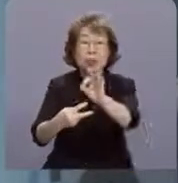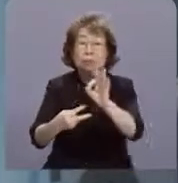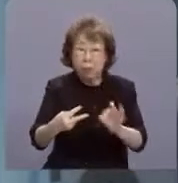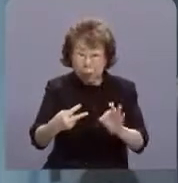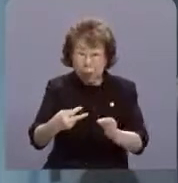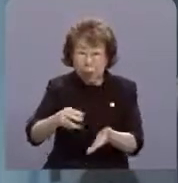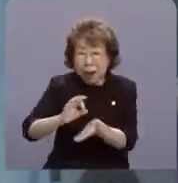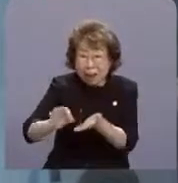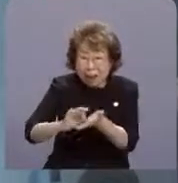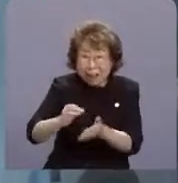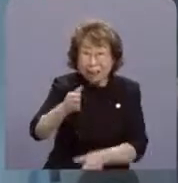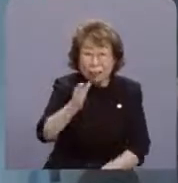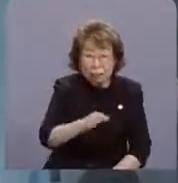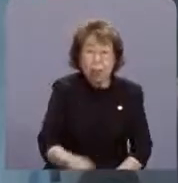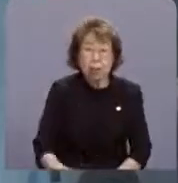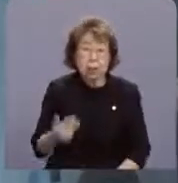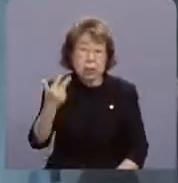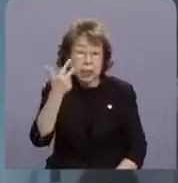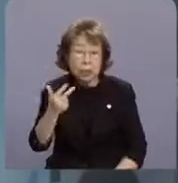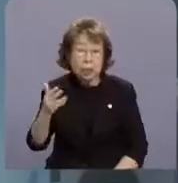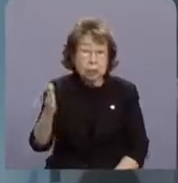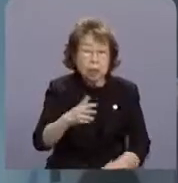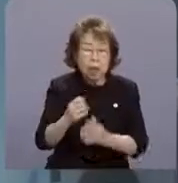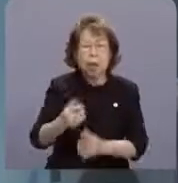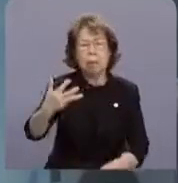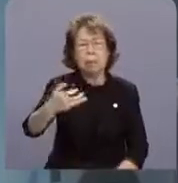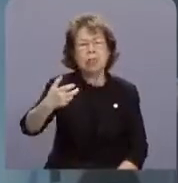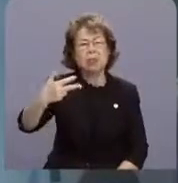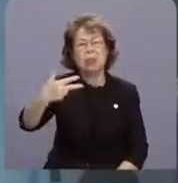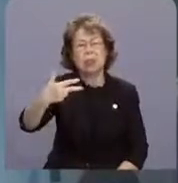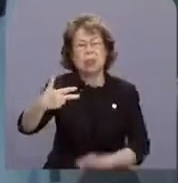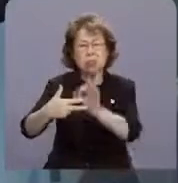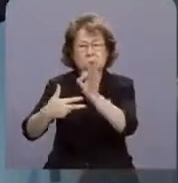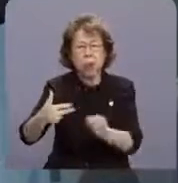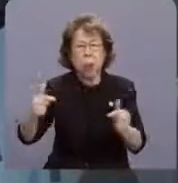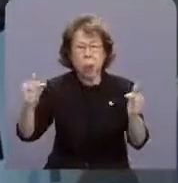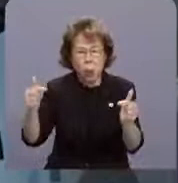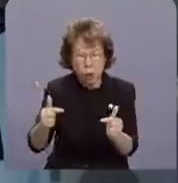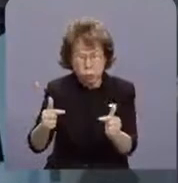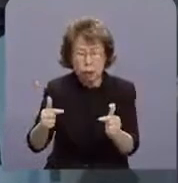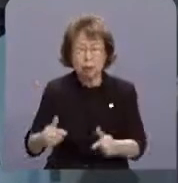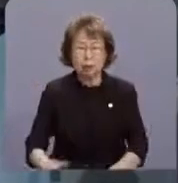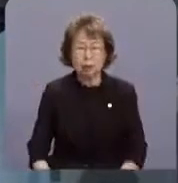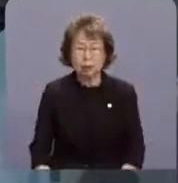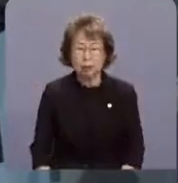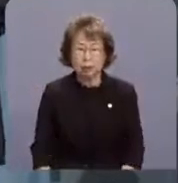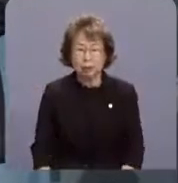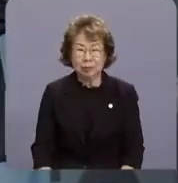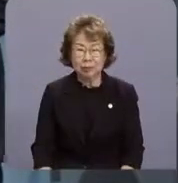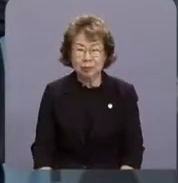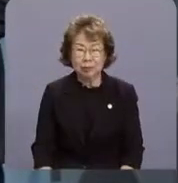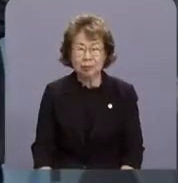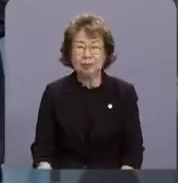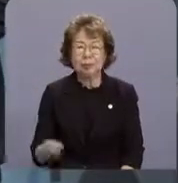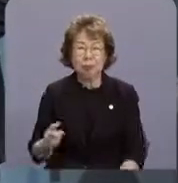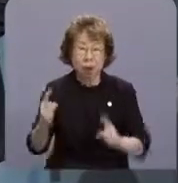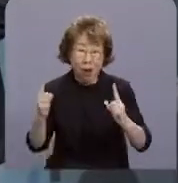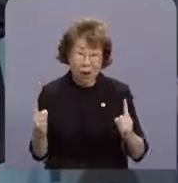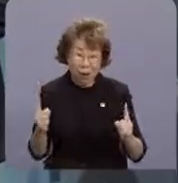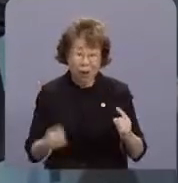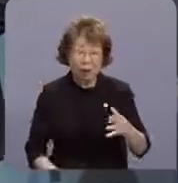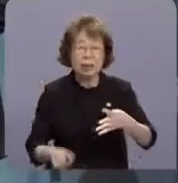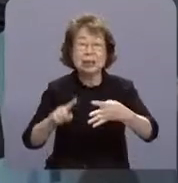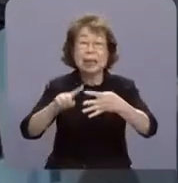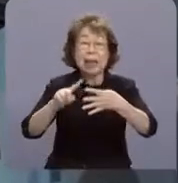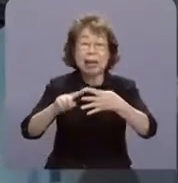중이던 매출이 1주만에 87% 까지 하락했습니다 특히 거리두기 4단계